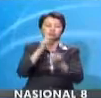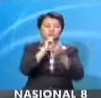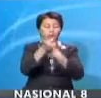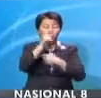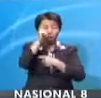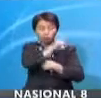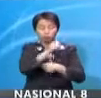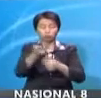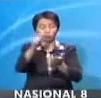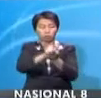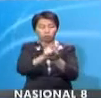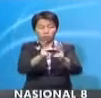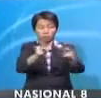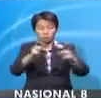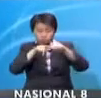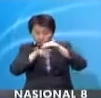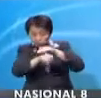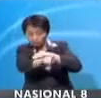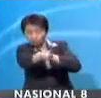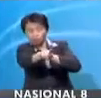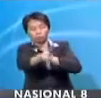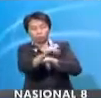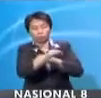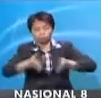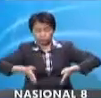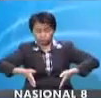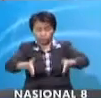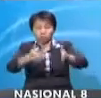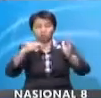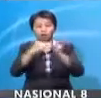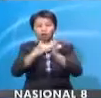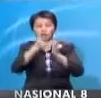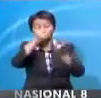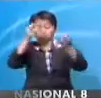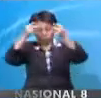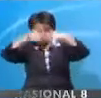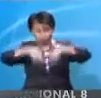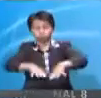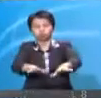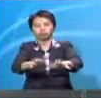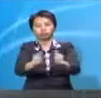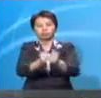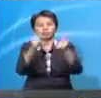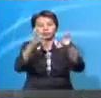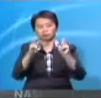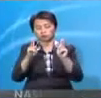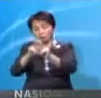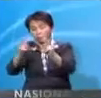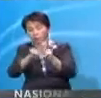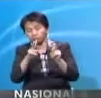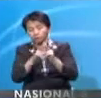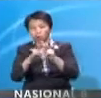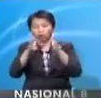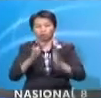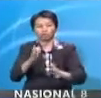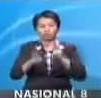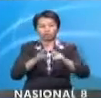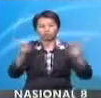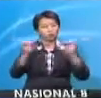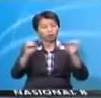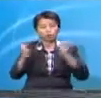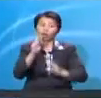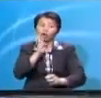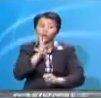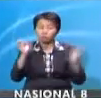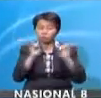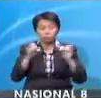teruk dilaporkan di kawasan pedalaman. Jalan raya tersekat akibat tanah runtuh dan kebanyakan kampung dan juga penduduk tiada bekalan air